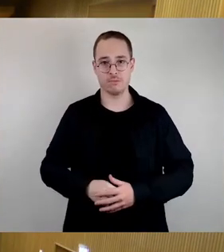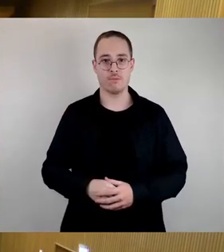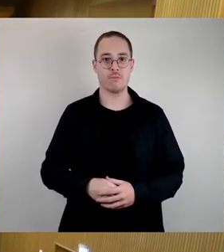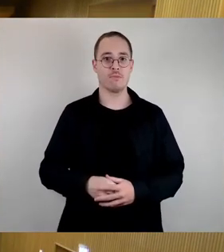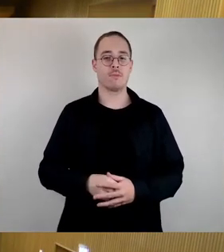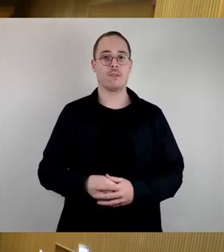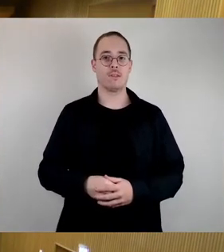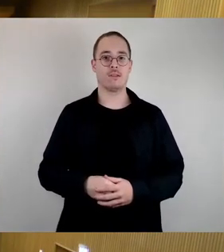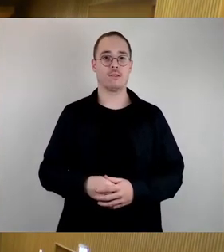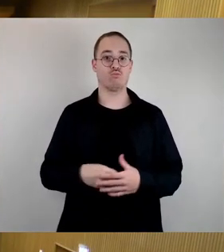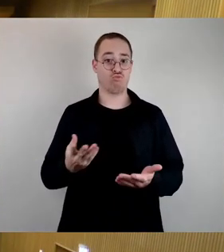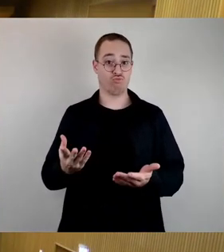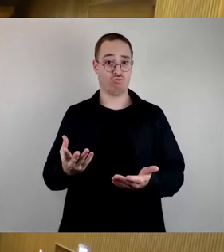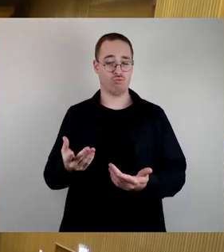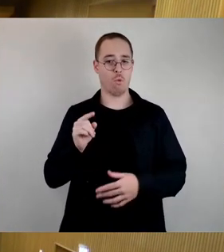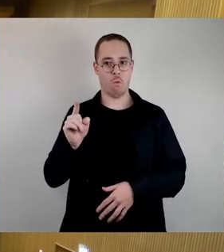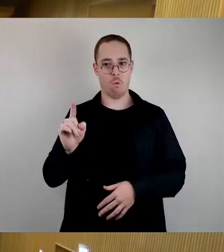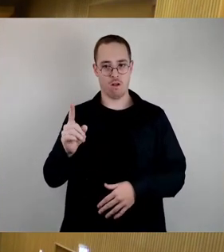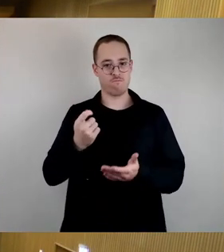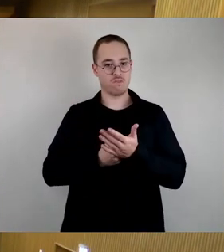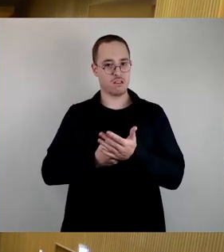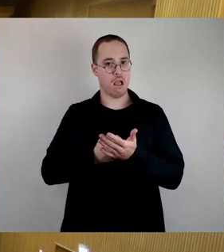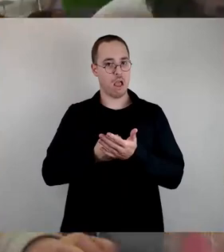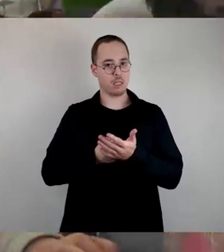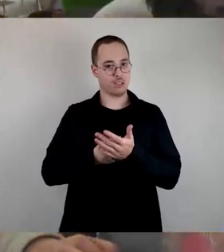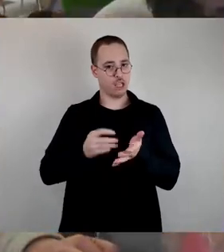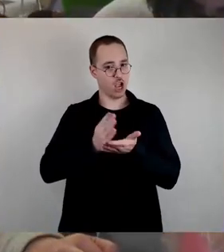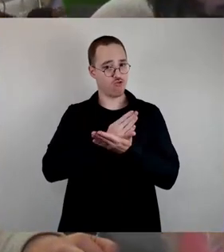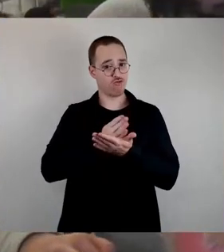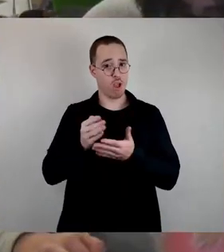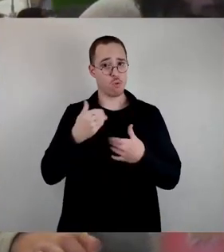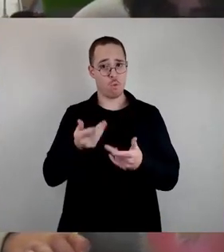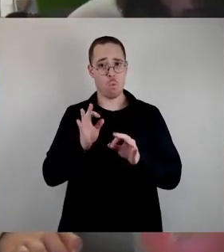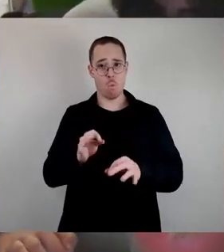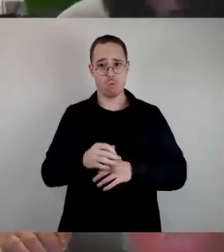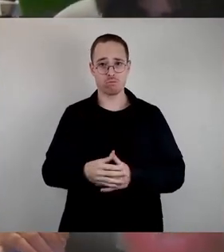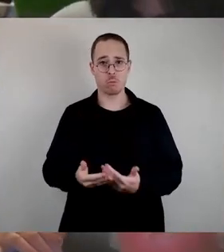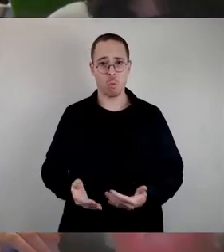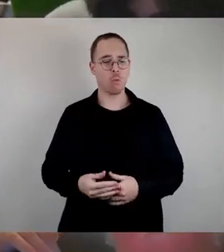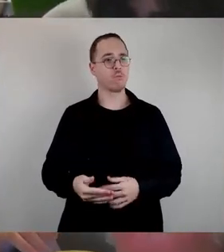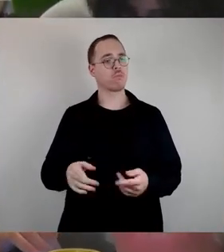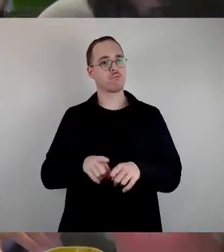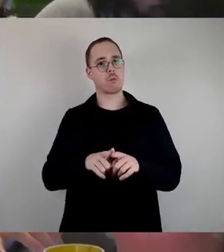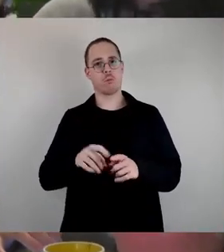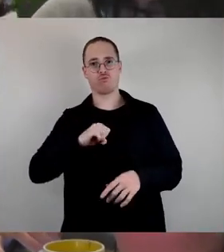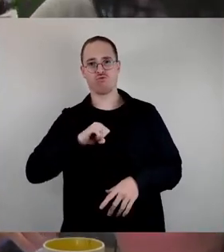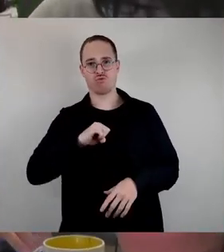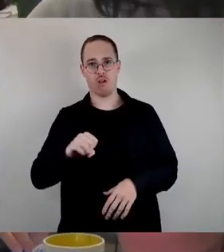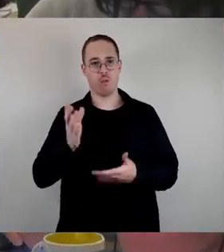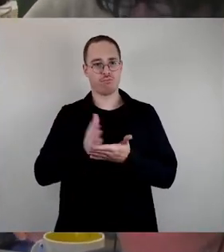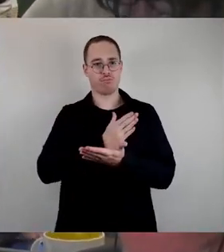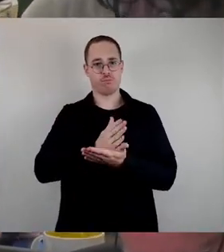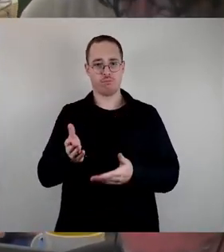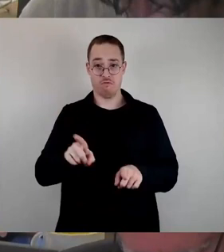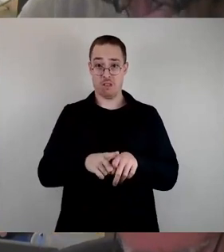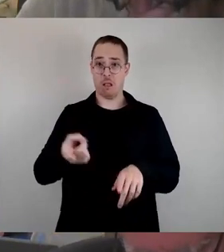sehr finanzwirksame Entscheidung innerhalb dieses Stadtrats relativ ad hoc zu treffen, wie gestern ja auch schon. Und da gibt es ja auch interessante Mehrheiten,